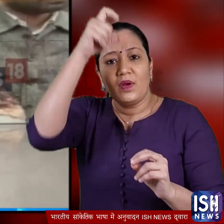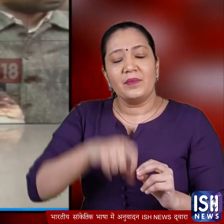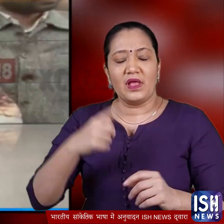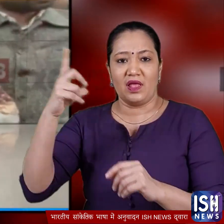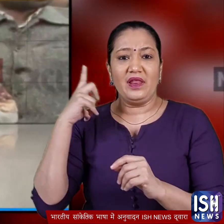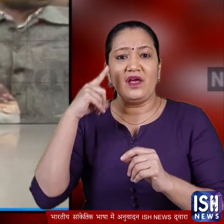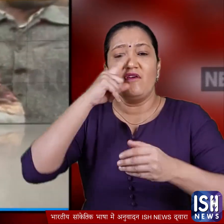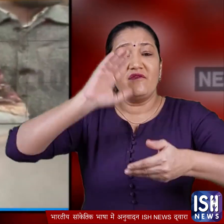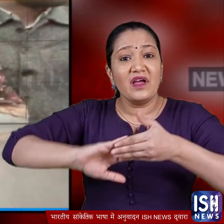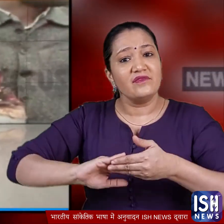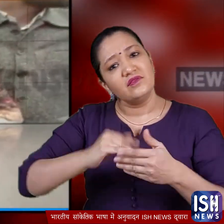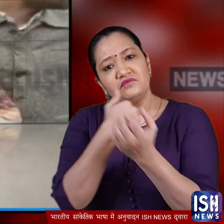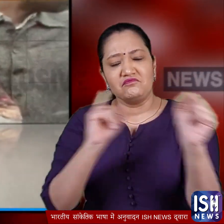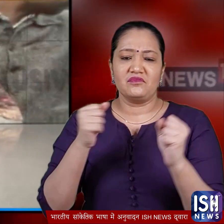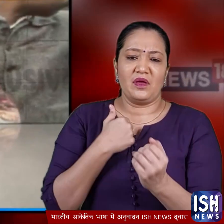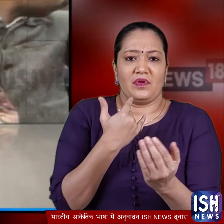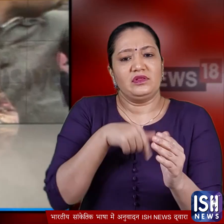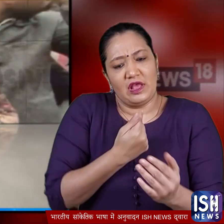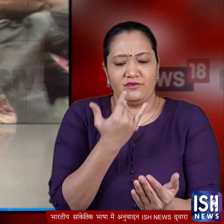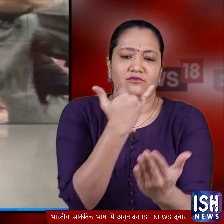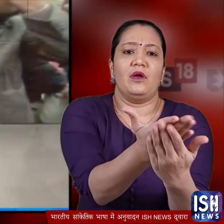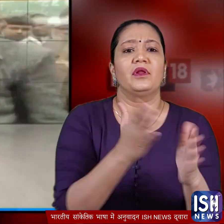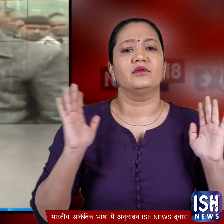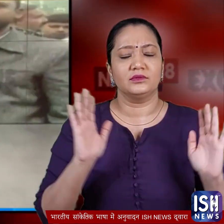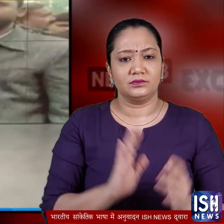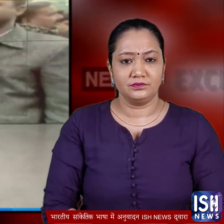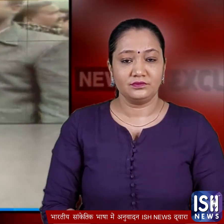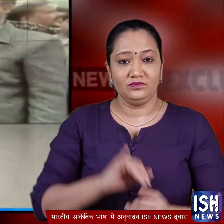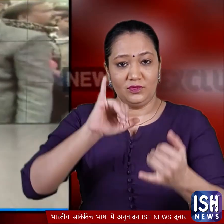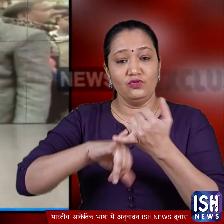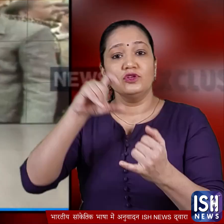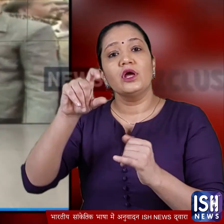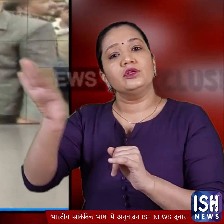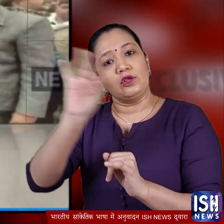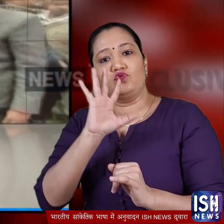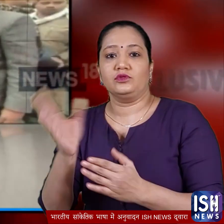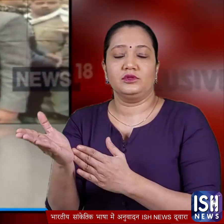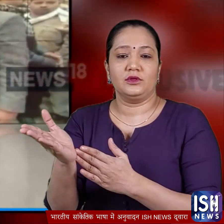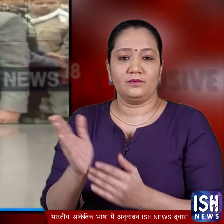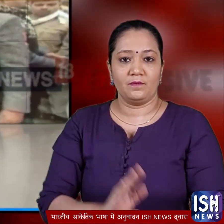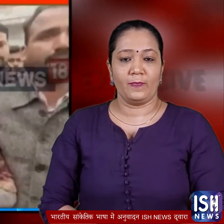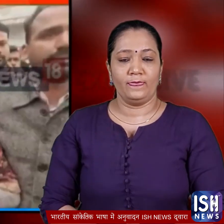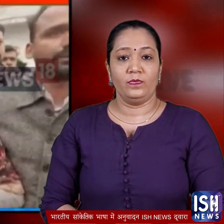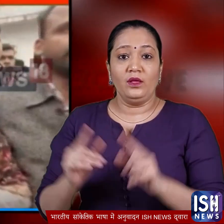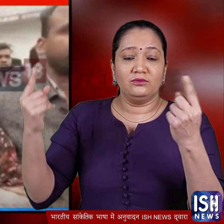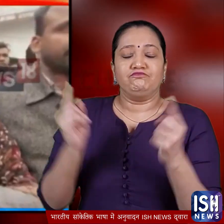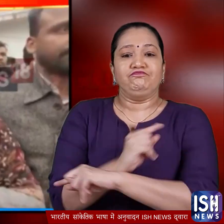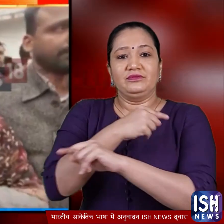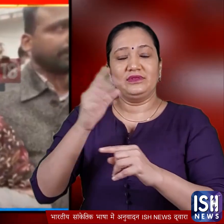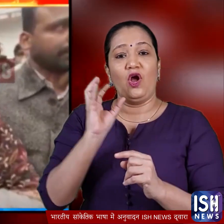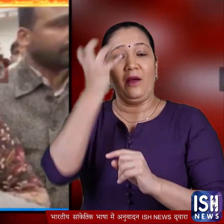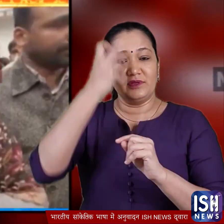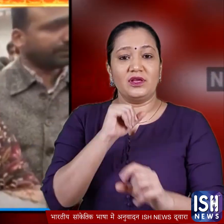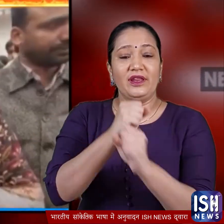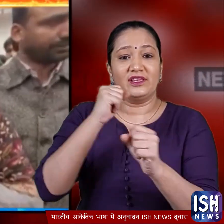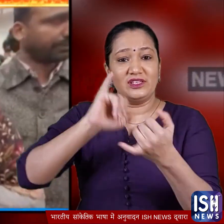पार्टी के एक नेता की पत्नी ने निर्दलीय चुनाव लड़ने का ऐलान कर दिया। बीजेपी ने यहां सुरेंद्र चौरसिया पर दांव लगाया, जिससे